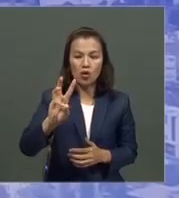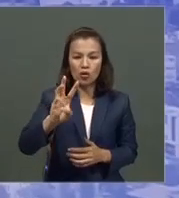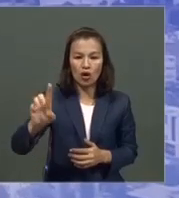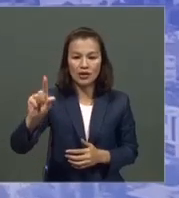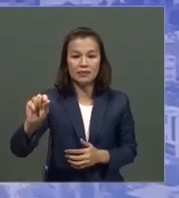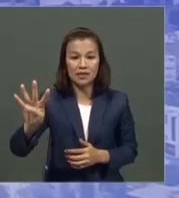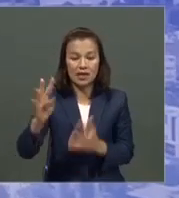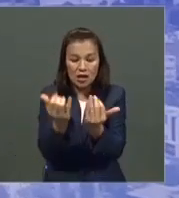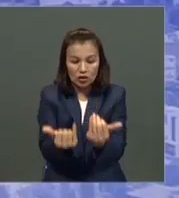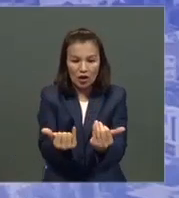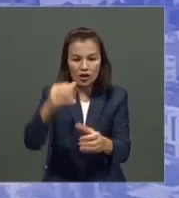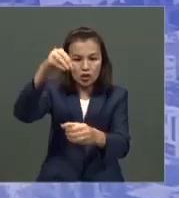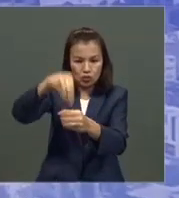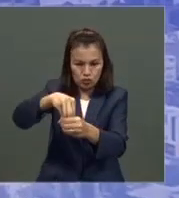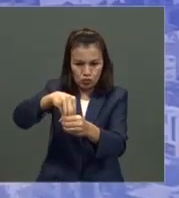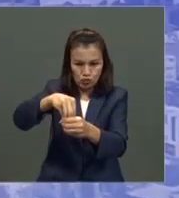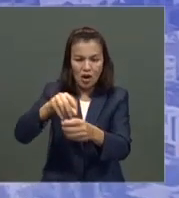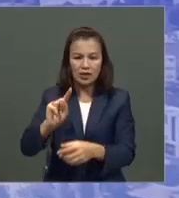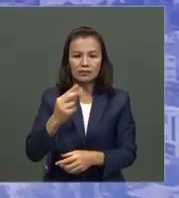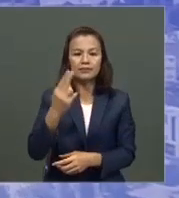171,624 ปัจจุบันยังคงกักตัวอยู่